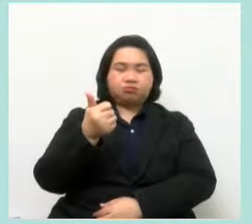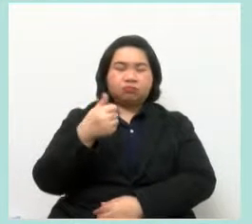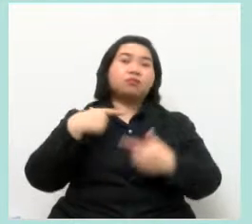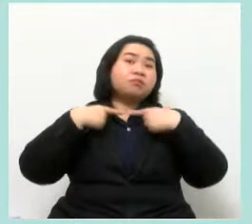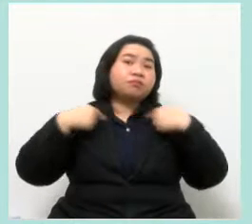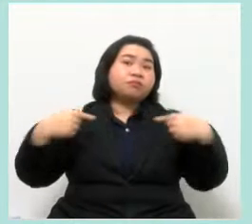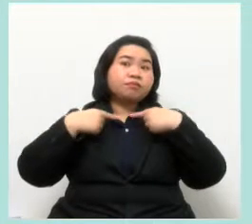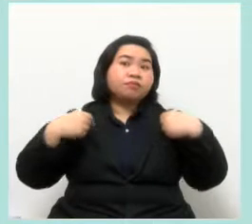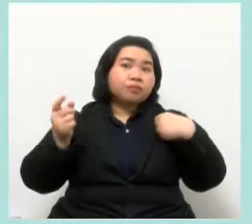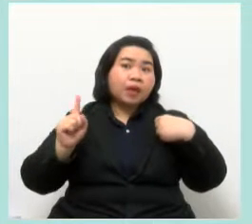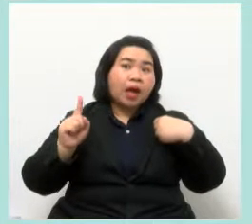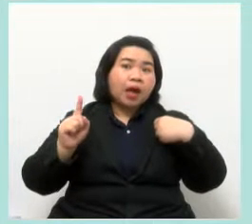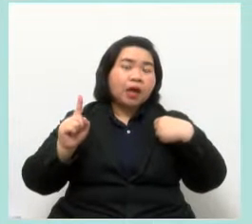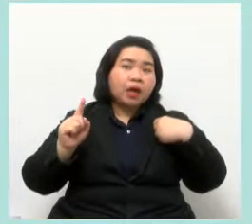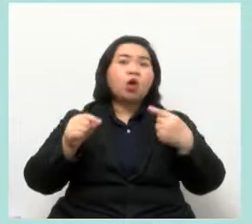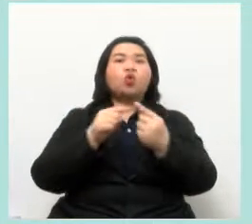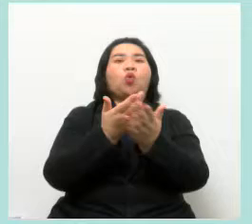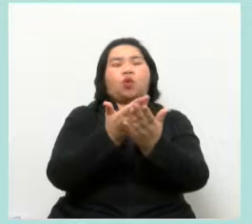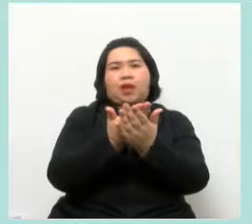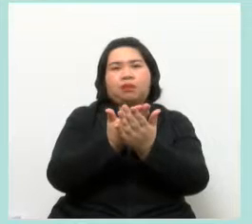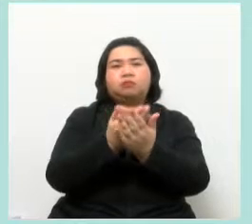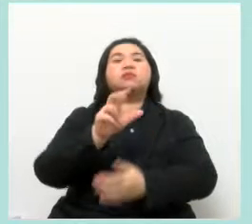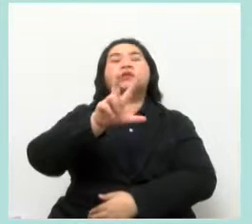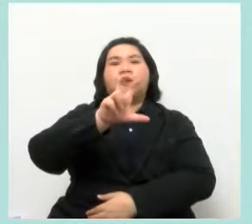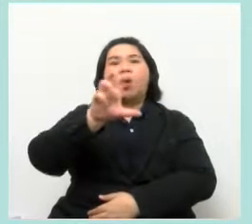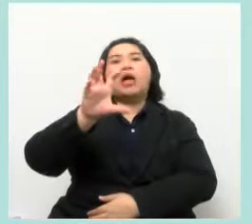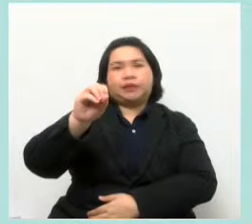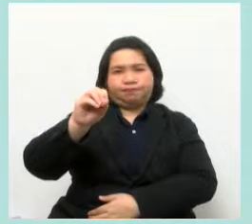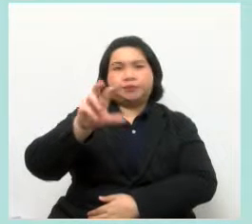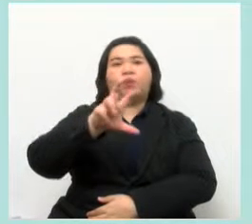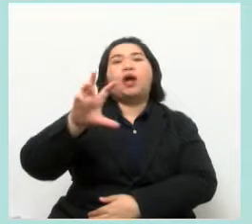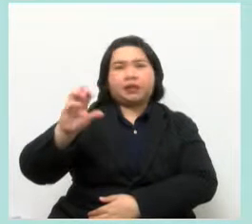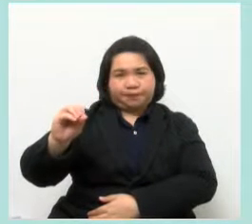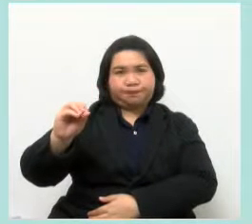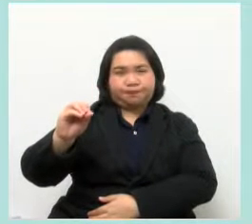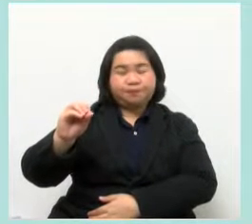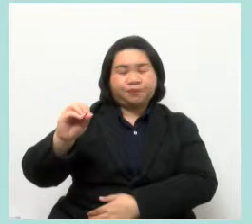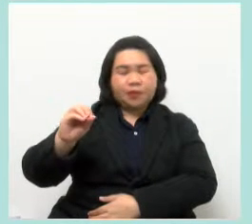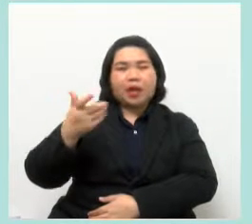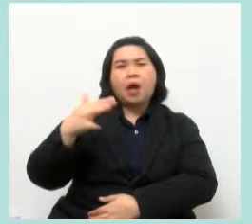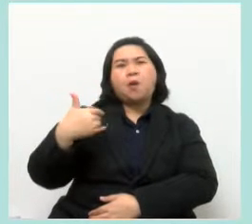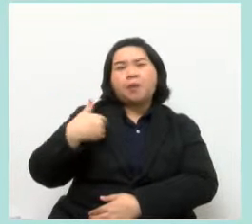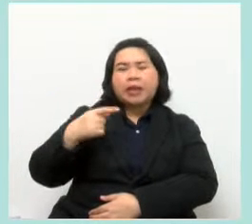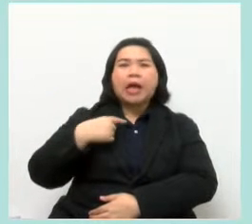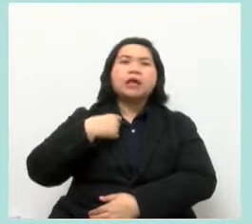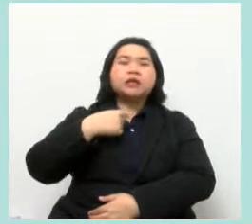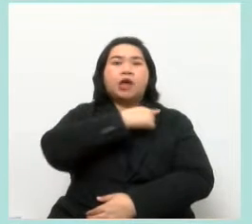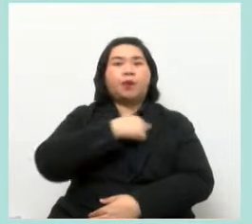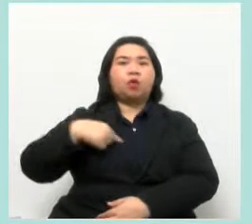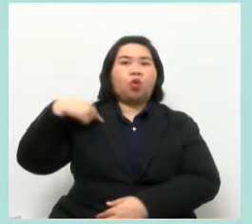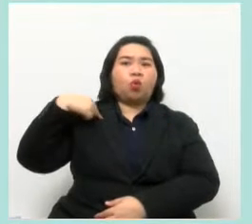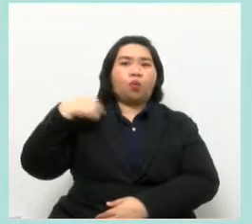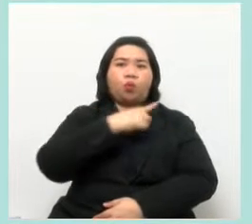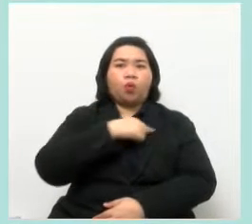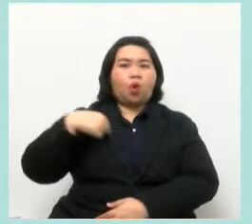สื้อโปโลนะคะจะอยู่ในราคา350บาทค่ะแล้วก็ที่สำคัญนะคะก็จะมีเป็นเสื้อยืดคอกลมนะคะ